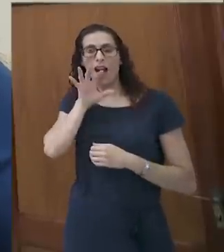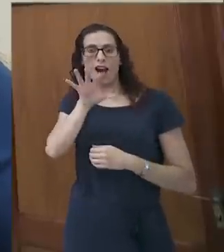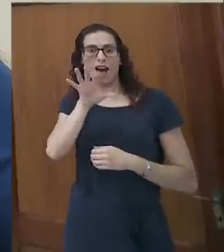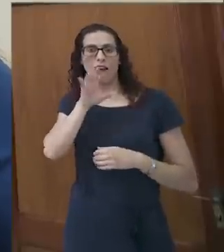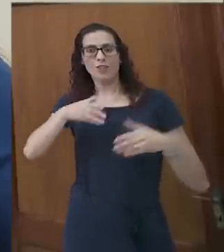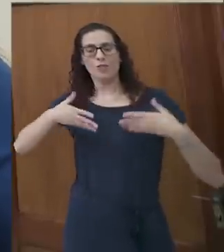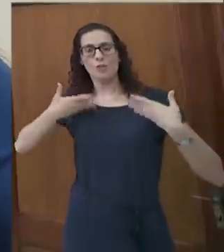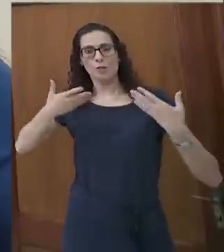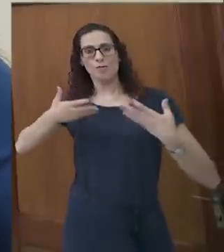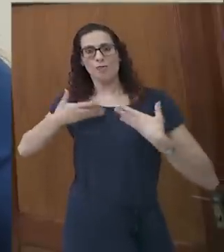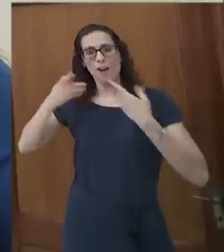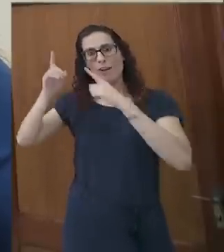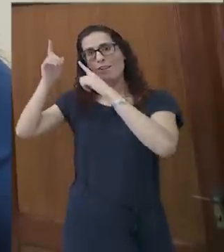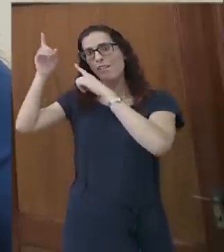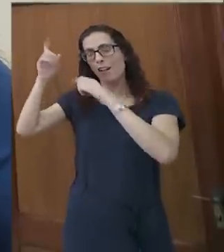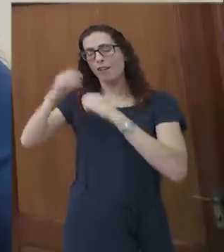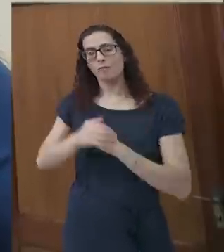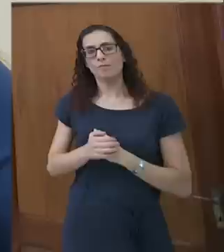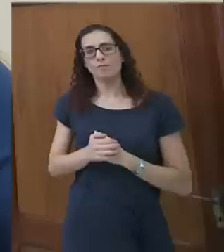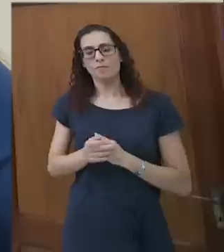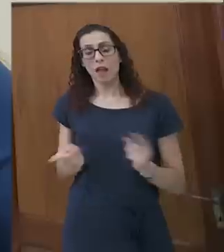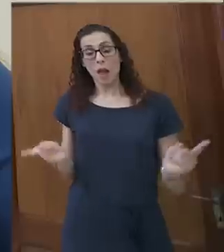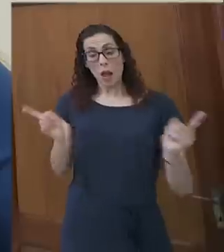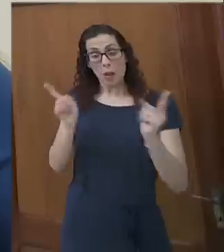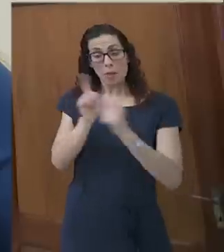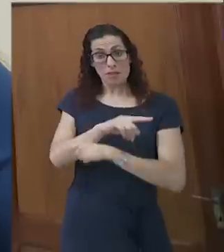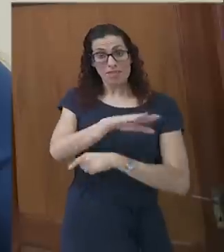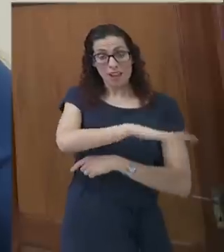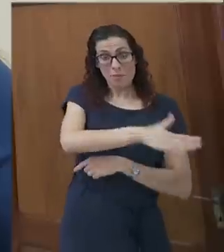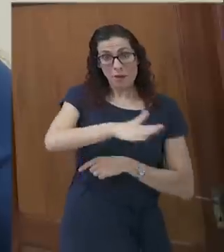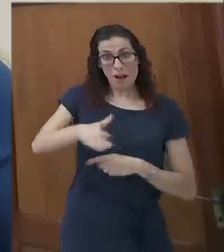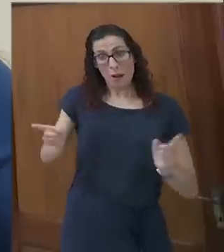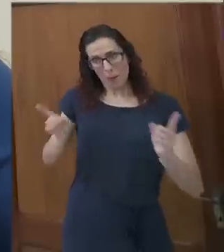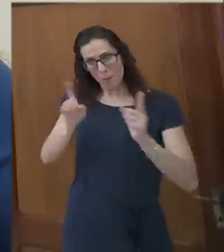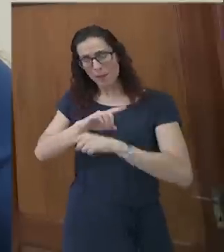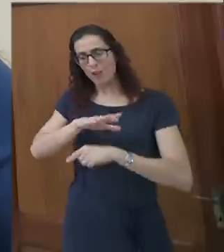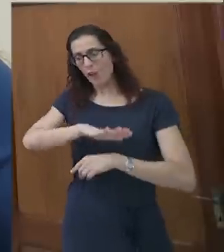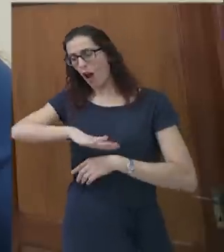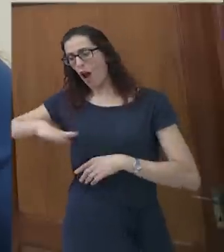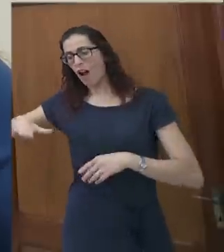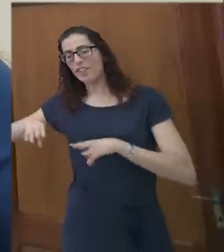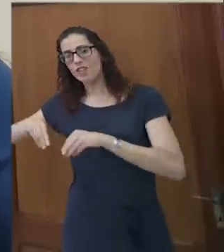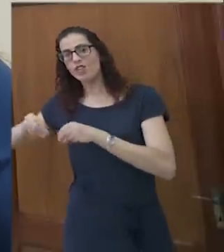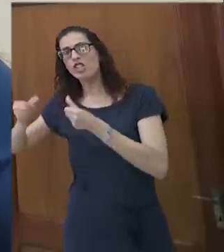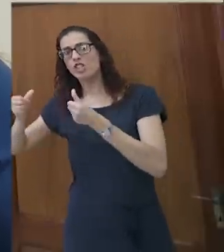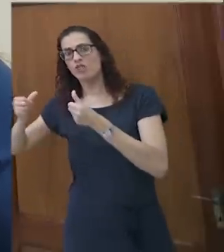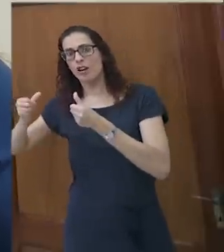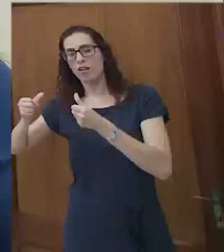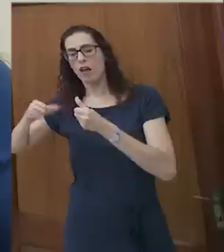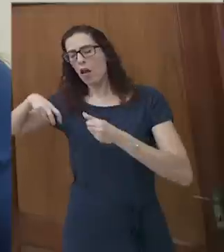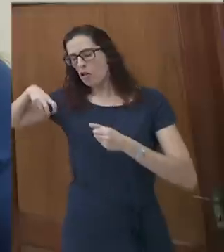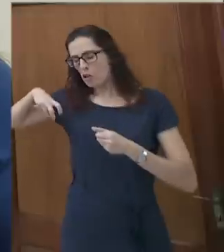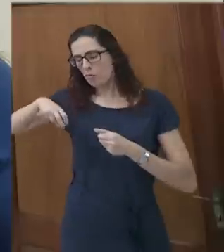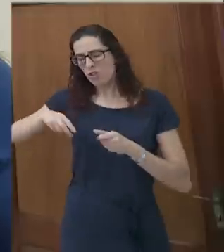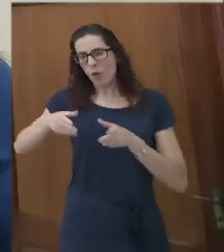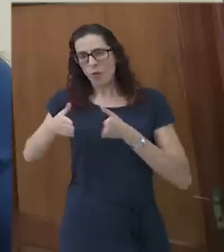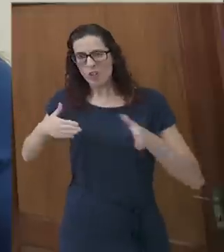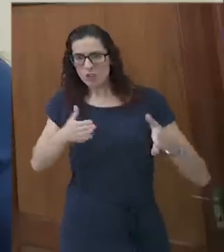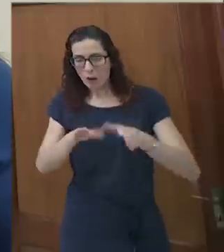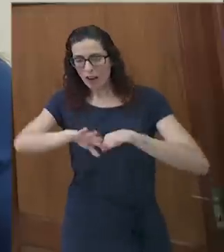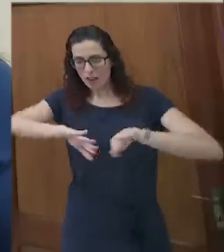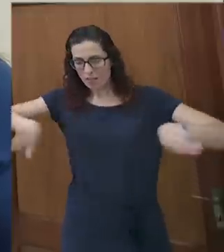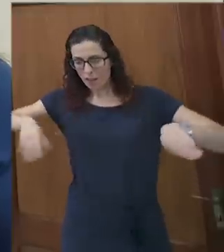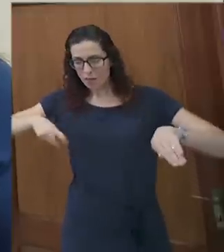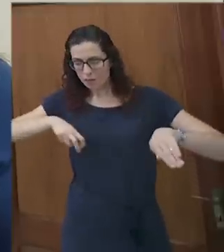lill-Alla. Biddel il-baħar fart nixfa, għaddew bil-mixi min-nofsi xmara.